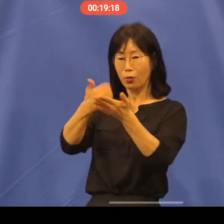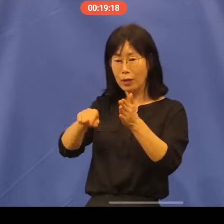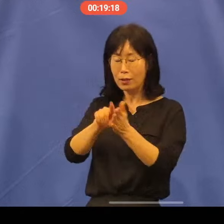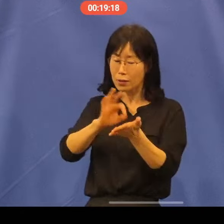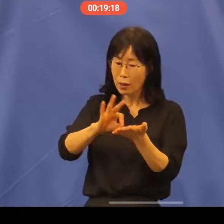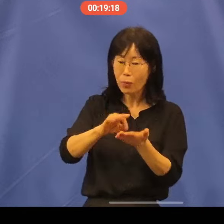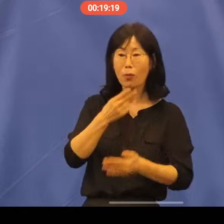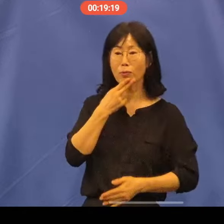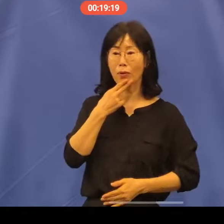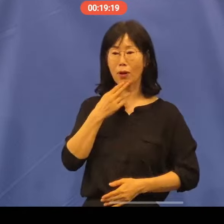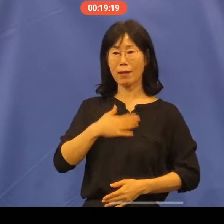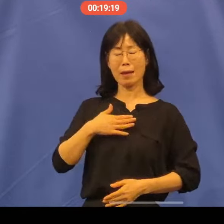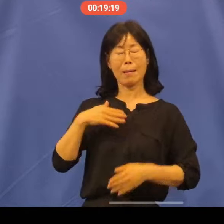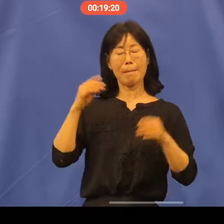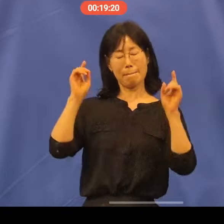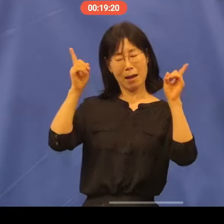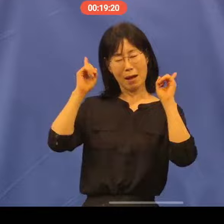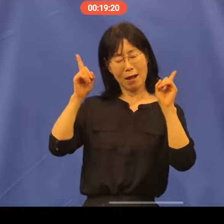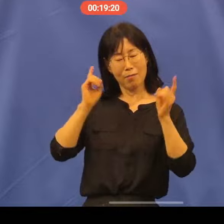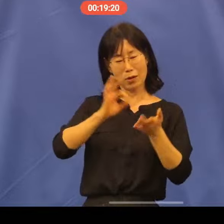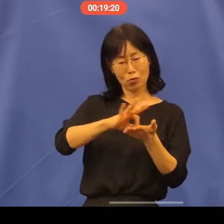절망할 것인가. 둘 중 하나예요.